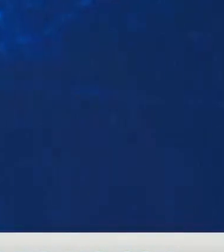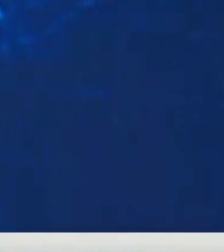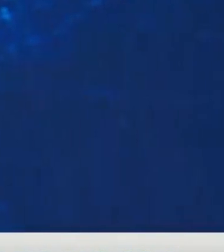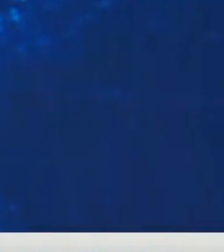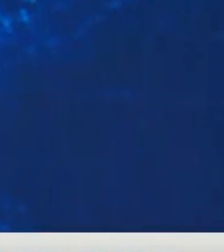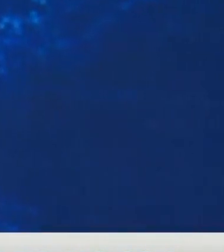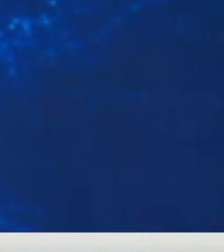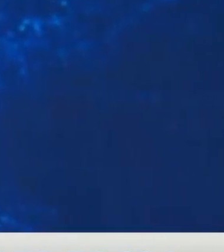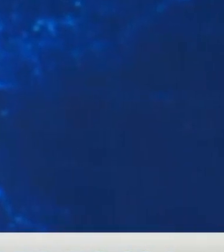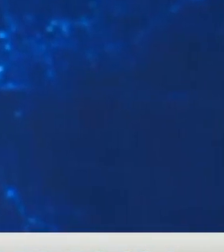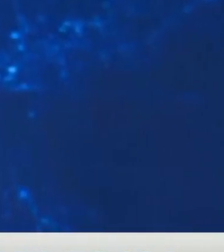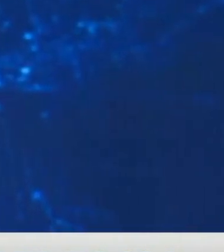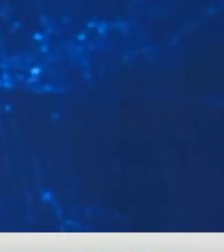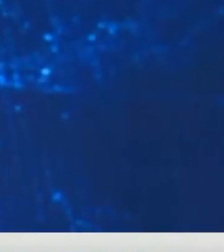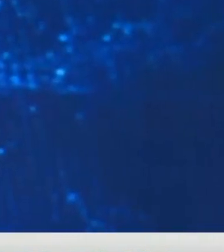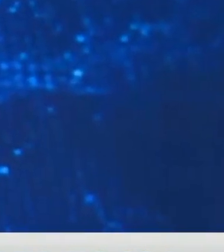способ заражения.